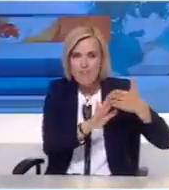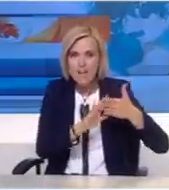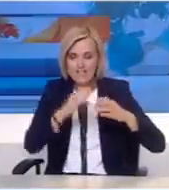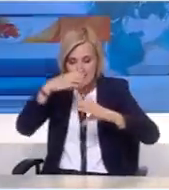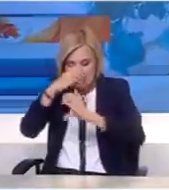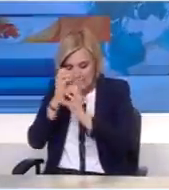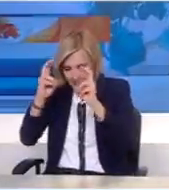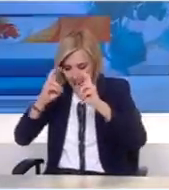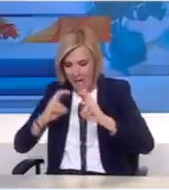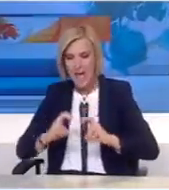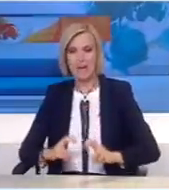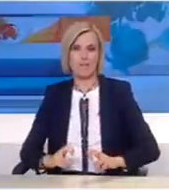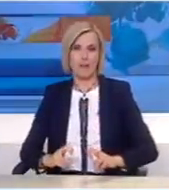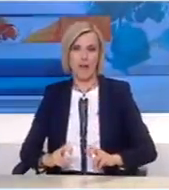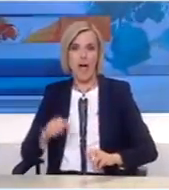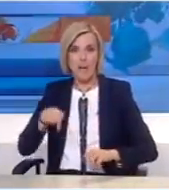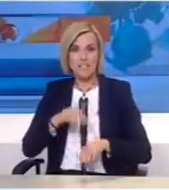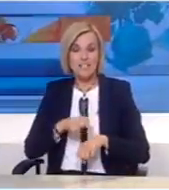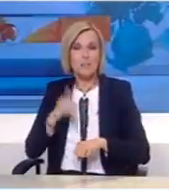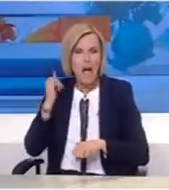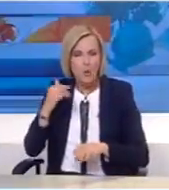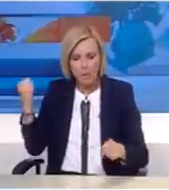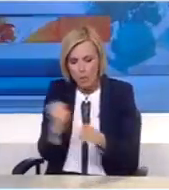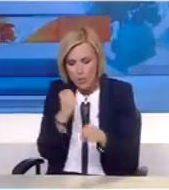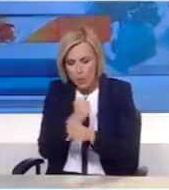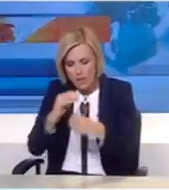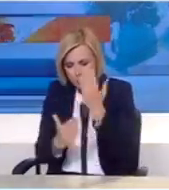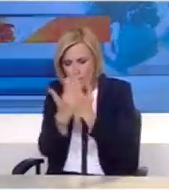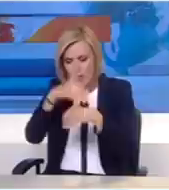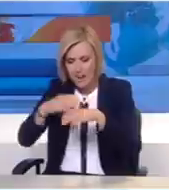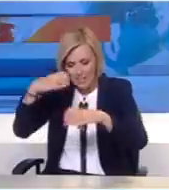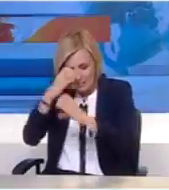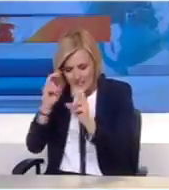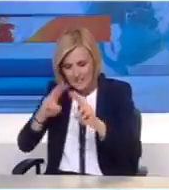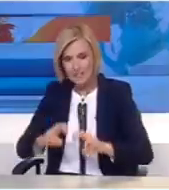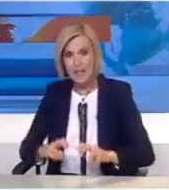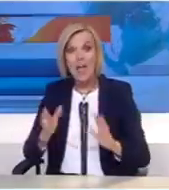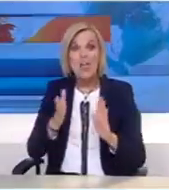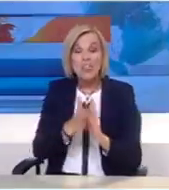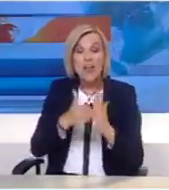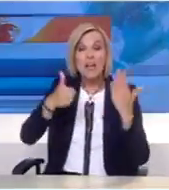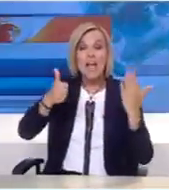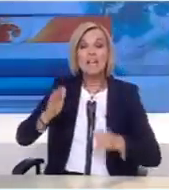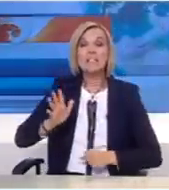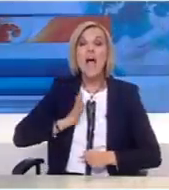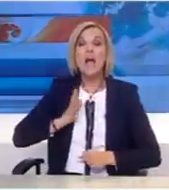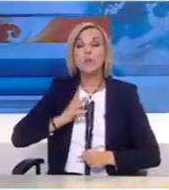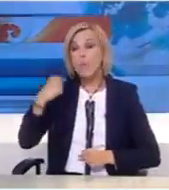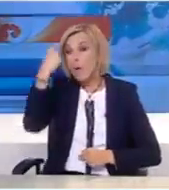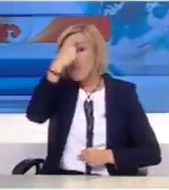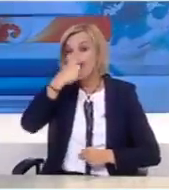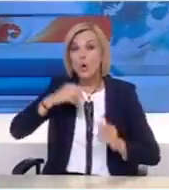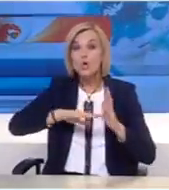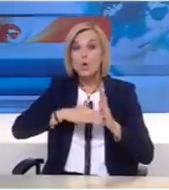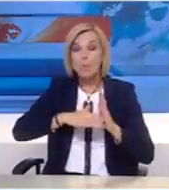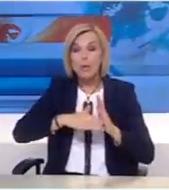τη στιγμή και σας πληροφορώ ότι 16 άτομα προσωπικό μέσα στη νύχτα προχωρούσαν